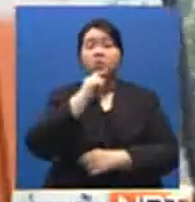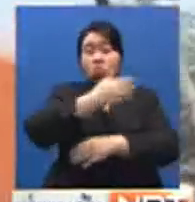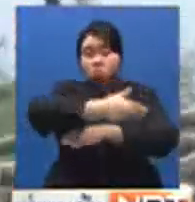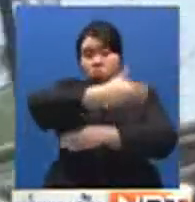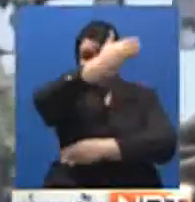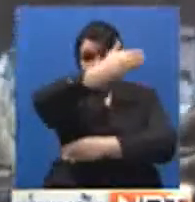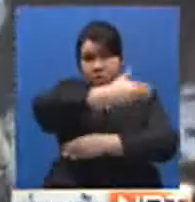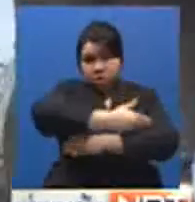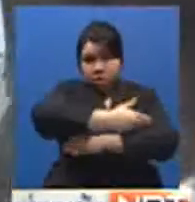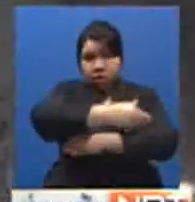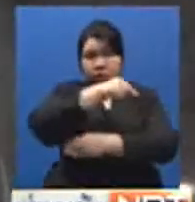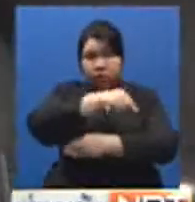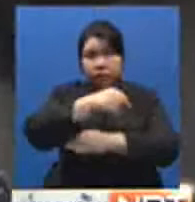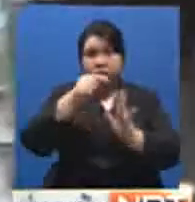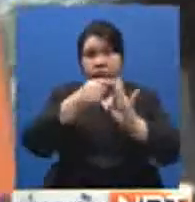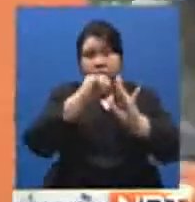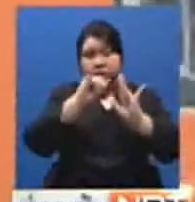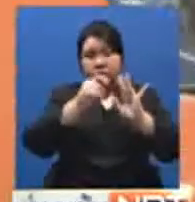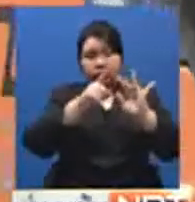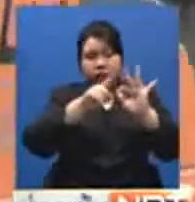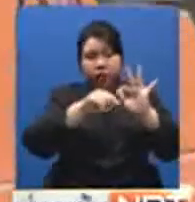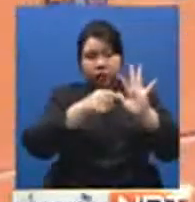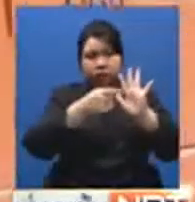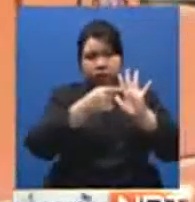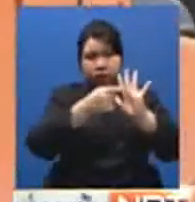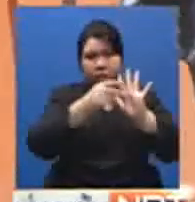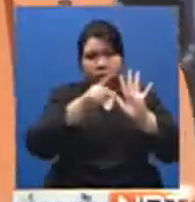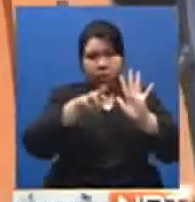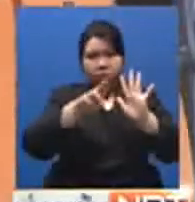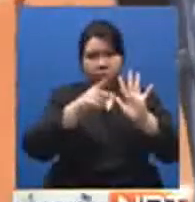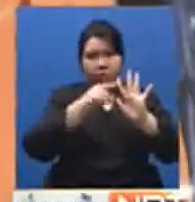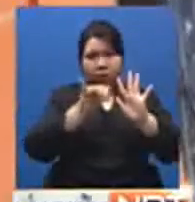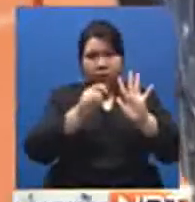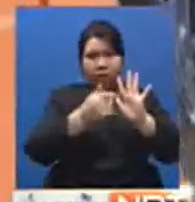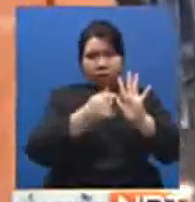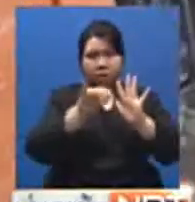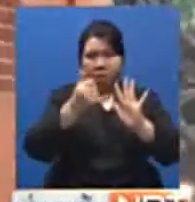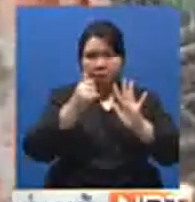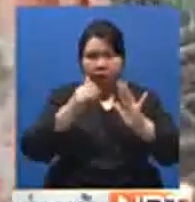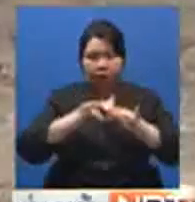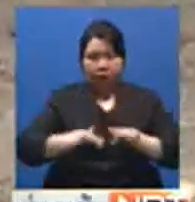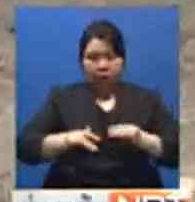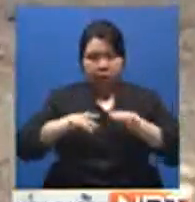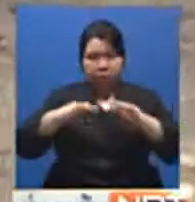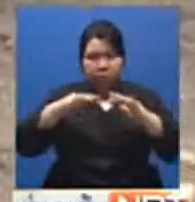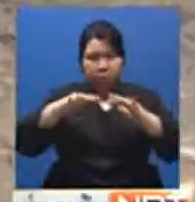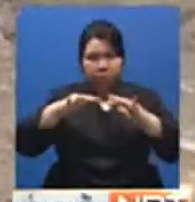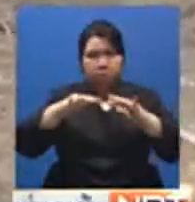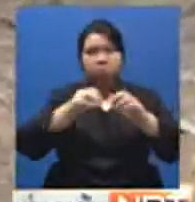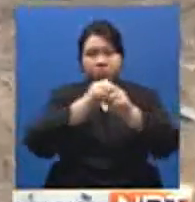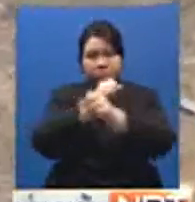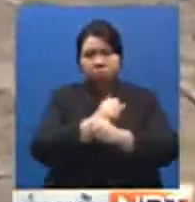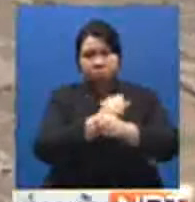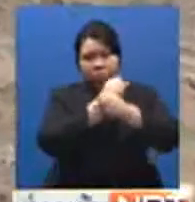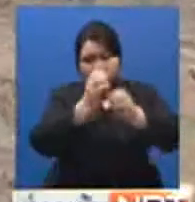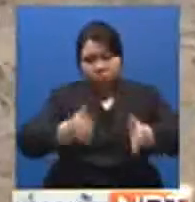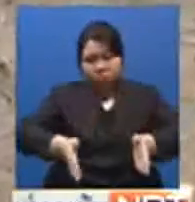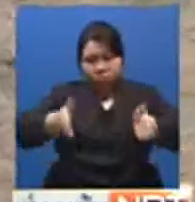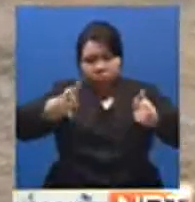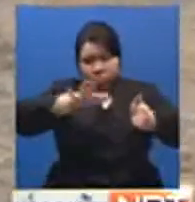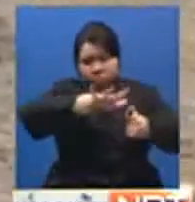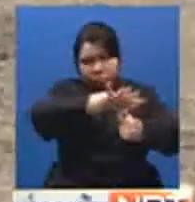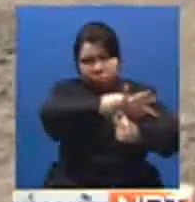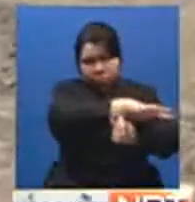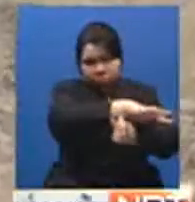ลดและการระบายน้ำลงอีกก็จะทำให้ปริมาณน้ำสูงขึ้นกว่านี้และอาจทะลักเข้าท่วมพื้นที่ริมฝั่งแม่น้ำเจ้าพระยา